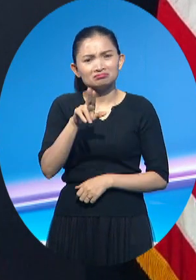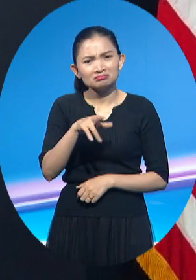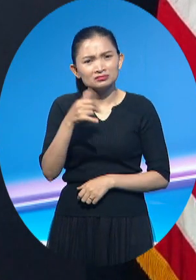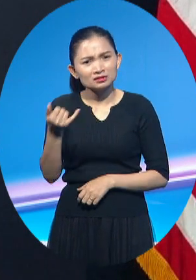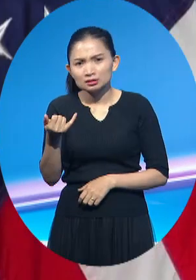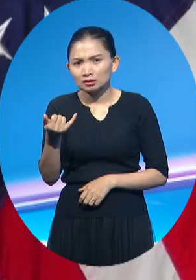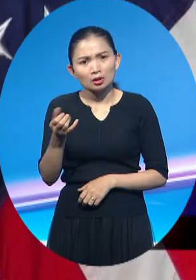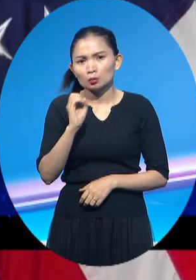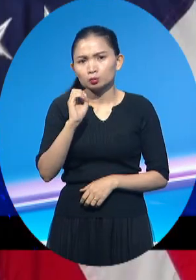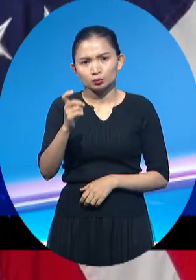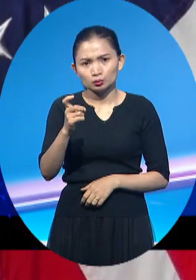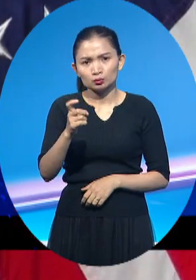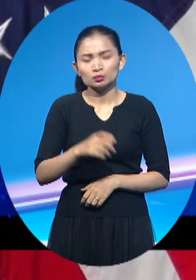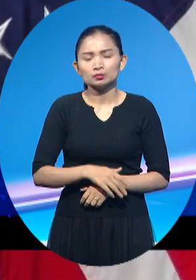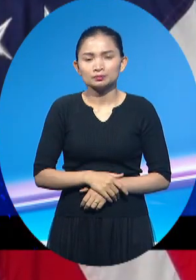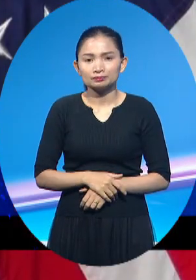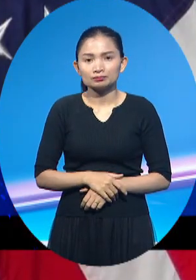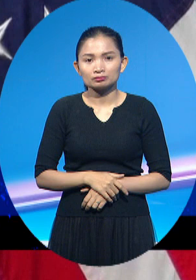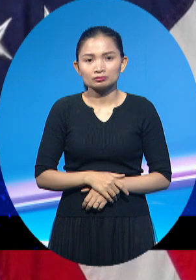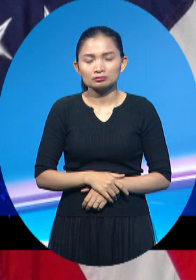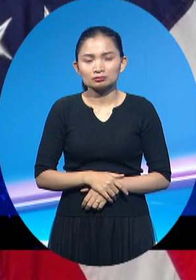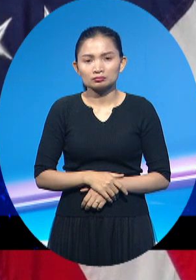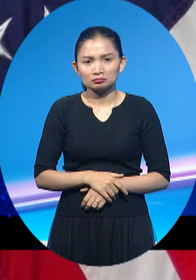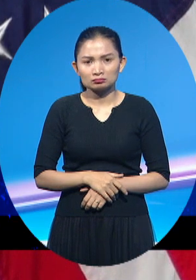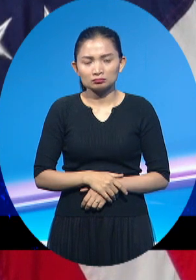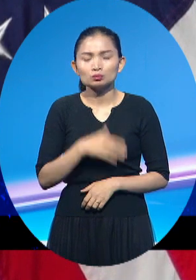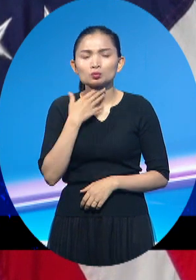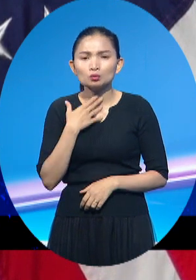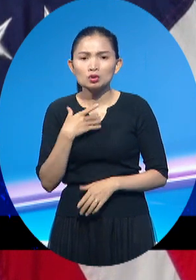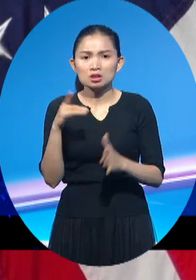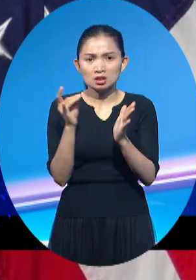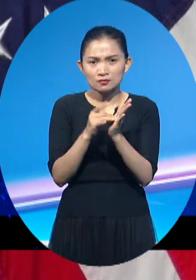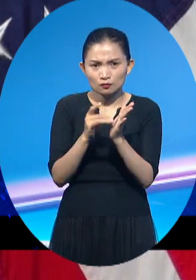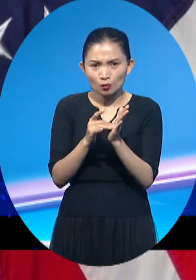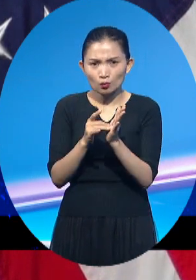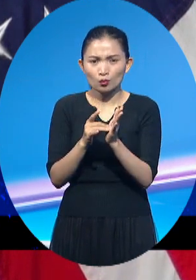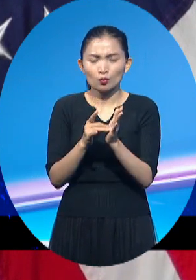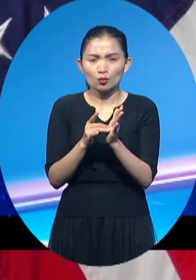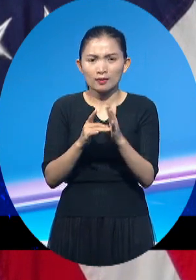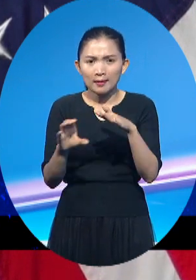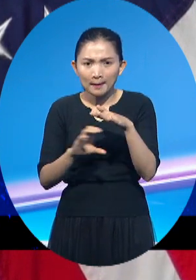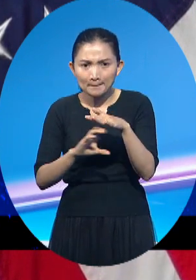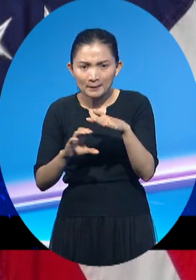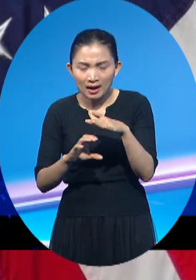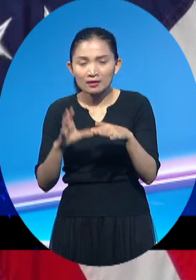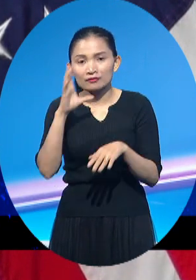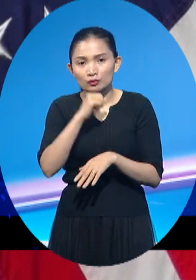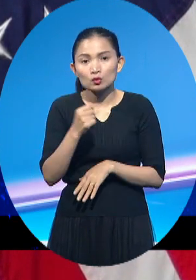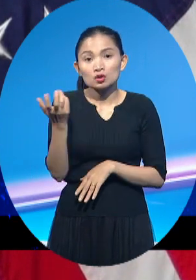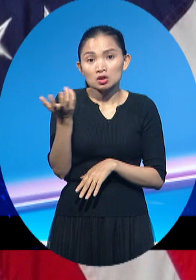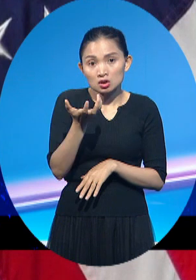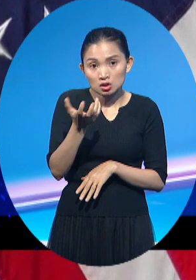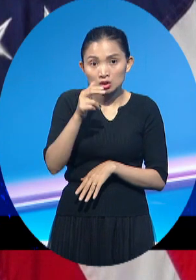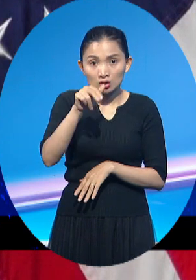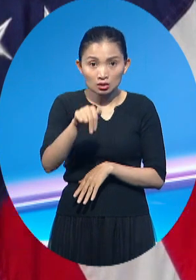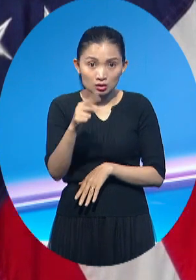Gaza. Chúng tôi cũng đang tiếp tục thúc đẩy việc nối lại các dịch vụ thiết yếu, bao gồm cung cấp nước và nhiên liệu. Hơn hết, chúng tôi ủng hộ các